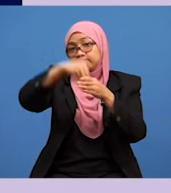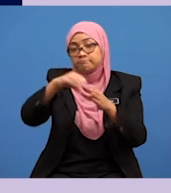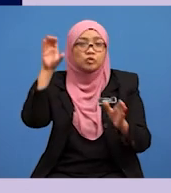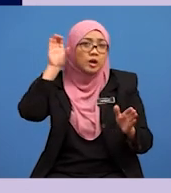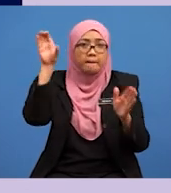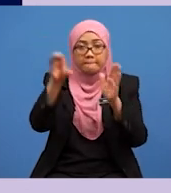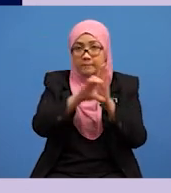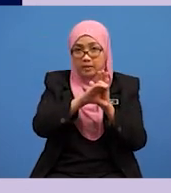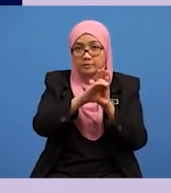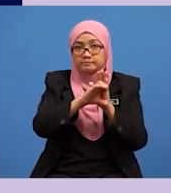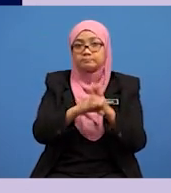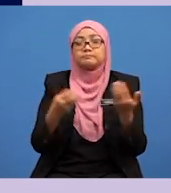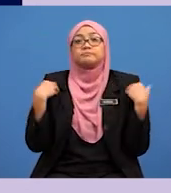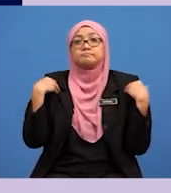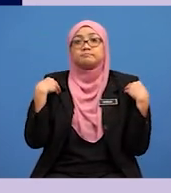neutron